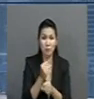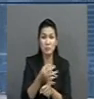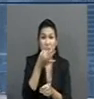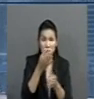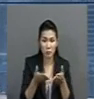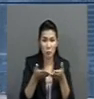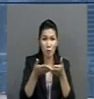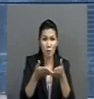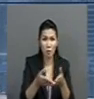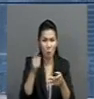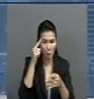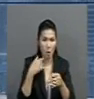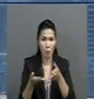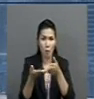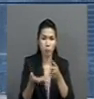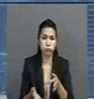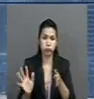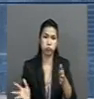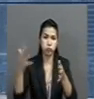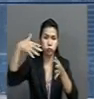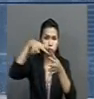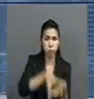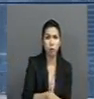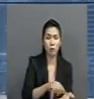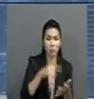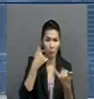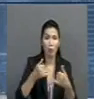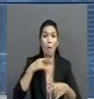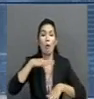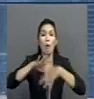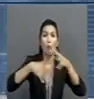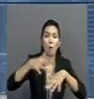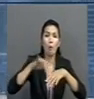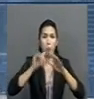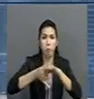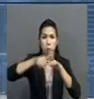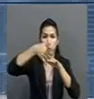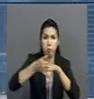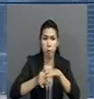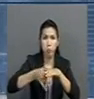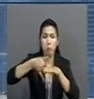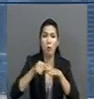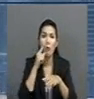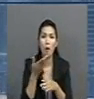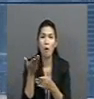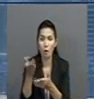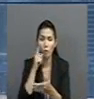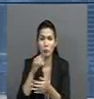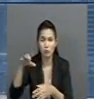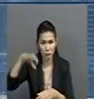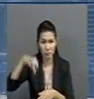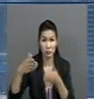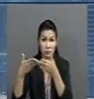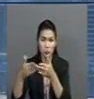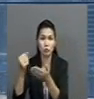ะตอนนี้เจอคลื่นซัดก็เลยทำให้ต้องลอยคออยู่กลางทะเลครับประสานขอความช่วยเหลือไปนะครับเจ้าของเรือก็คือคุณ